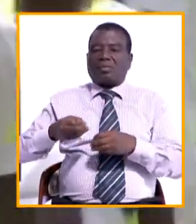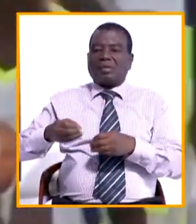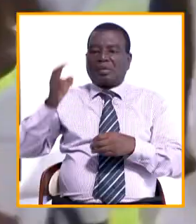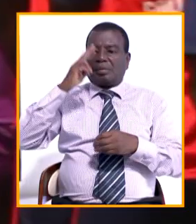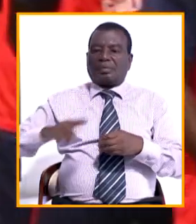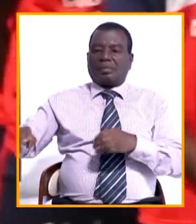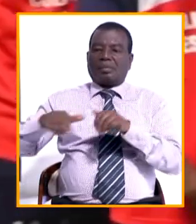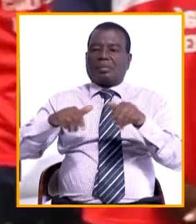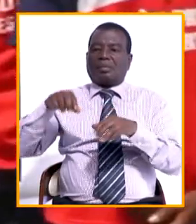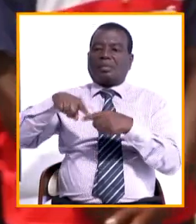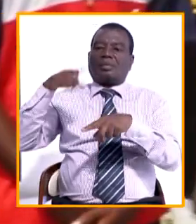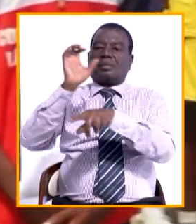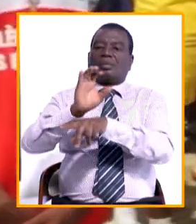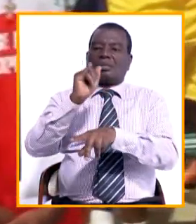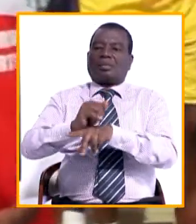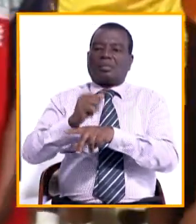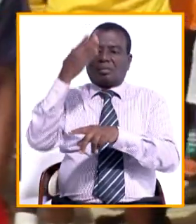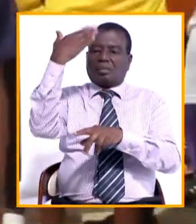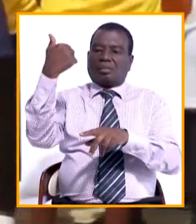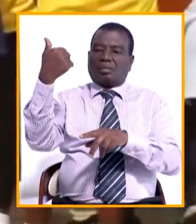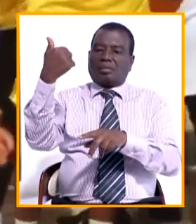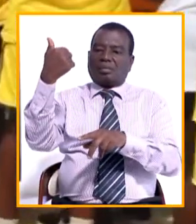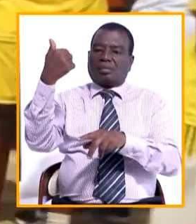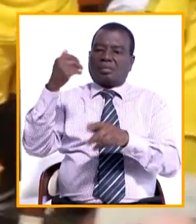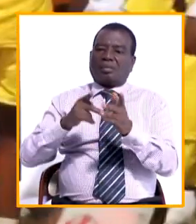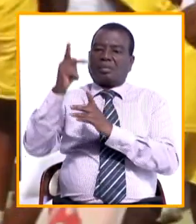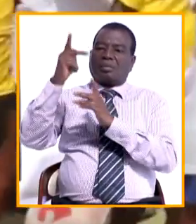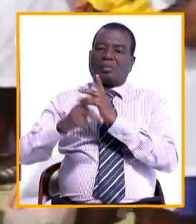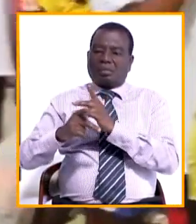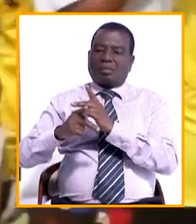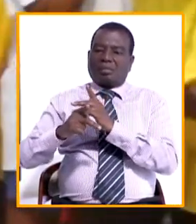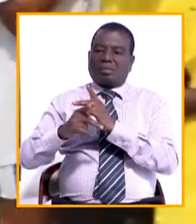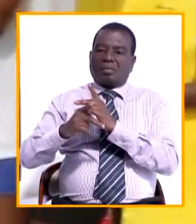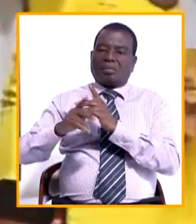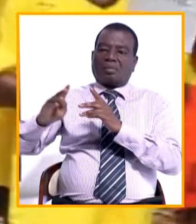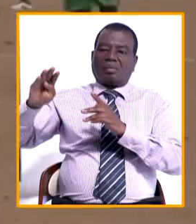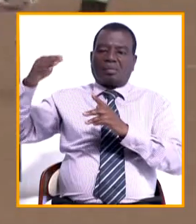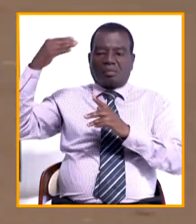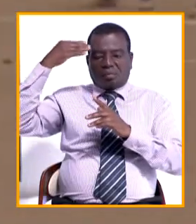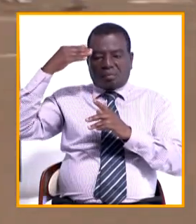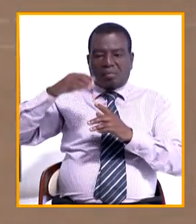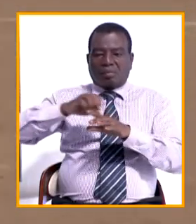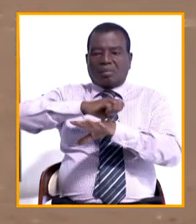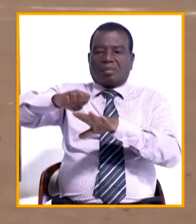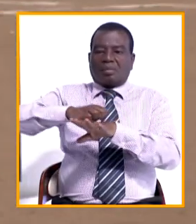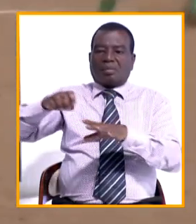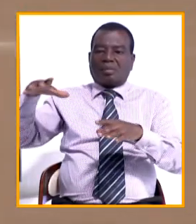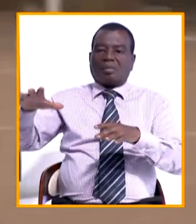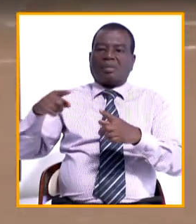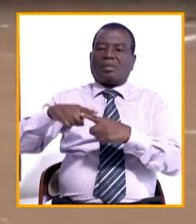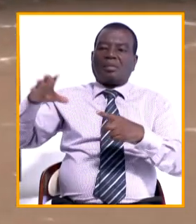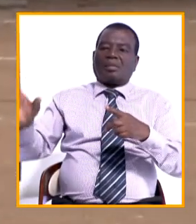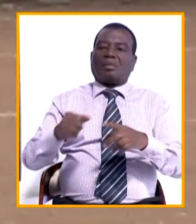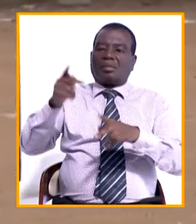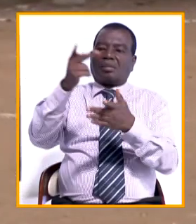honneur donc fait à la Côte d'Ivoire. C'est pourquoi le professeur Maria Toukoné s'est tout de suite engagé à prendre une part active